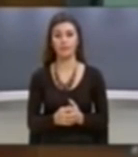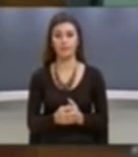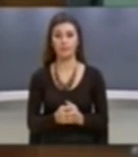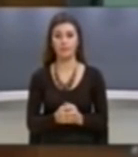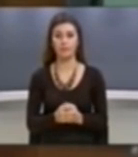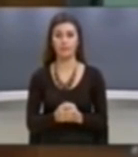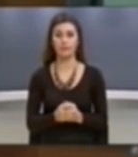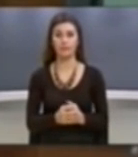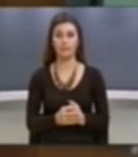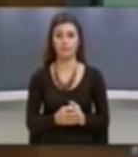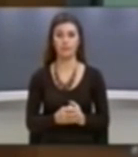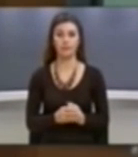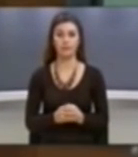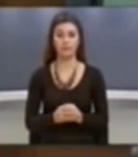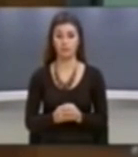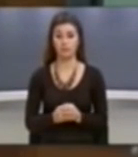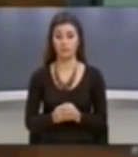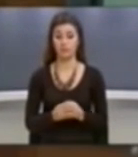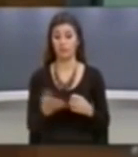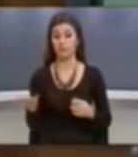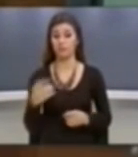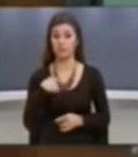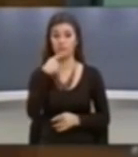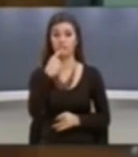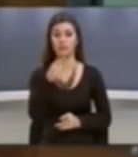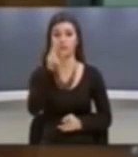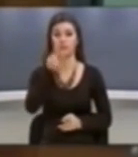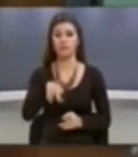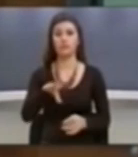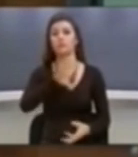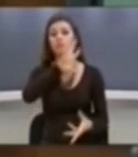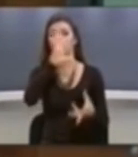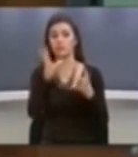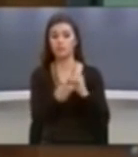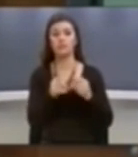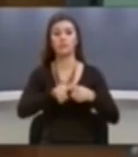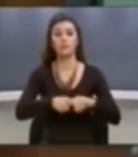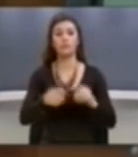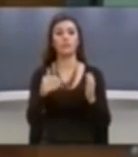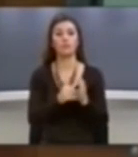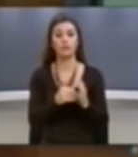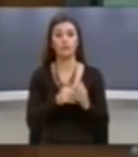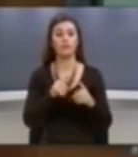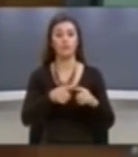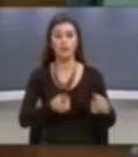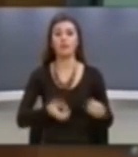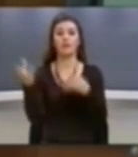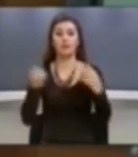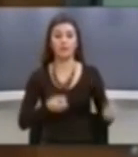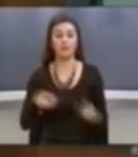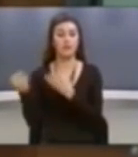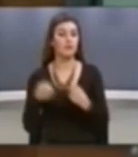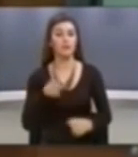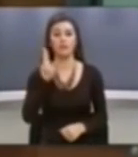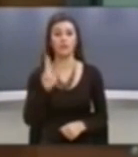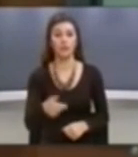Kështu që sa i përket asaj urdhnoni, merrni edhe hamall për me i bartë dokumenta, sepse ne dikun kemi